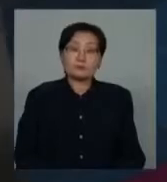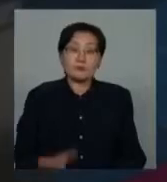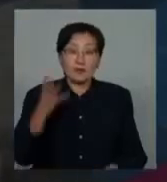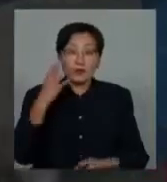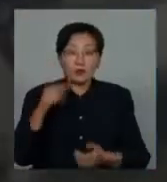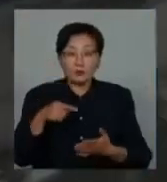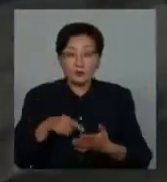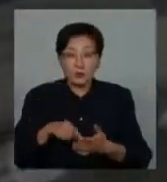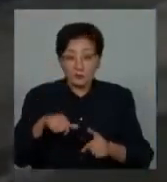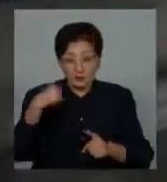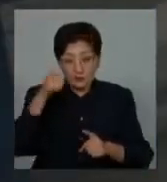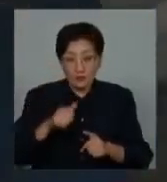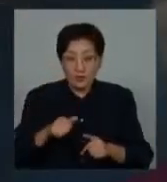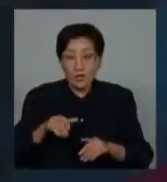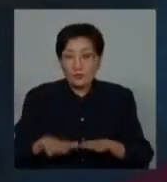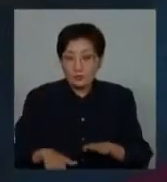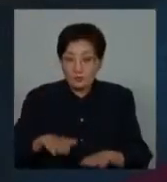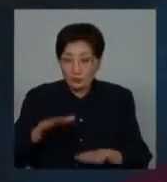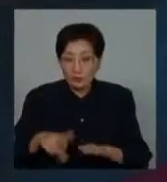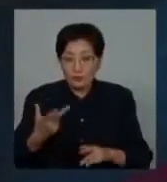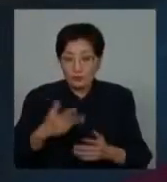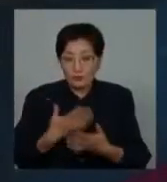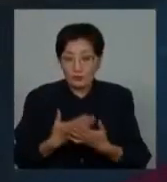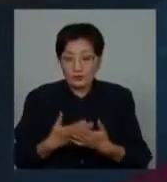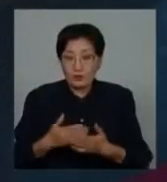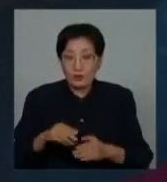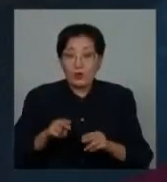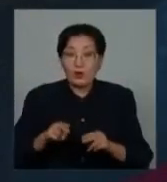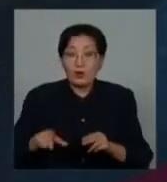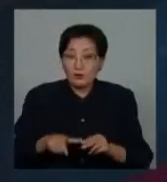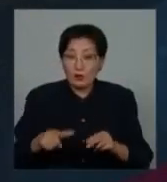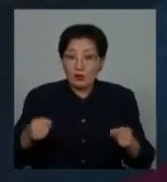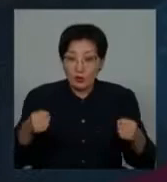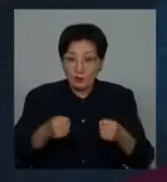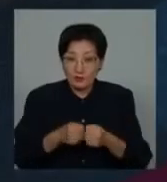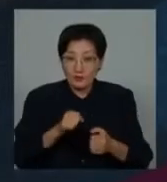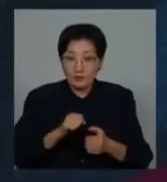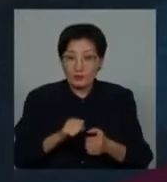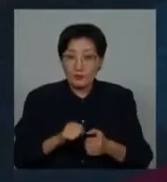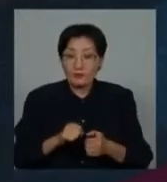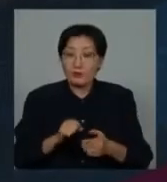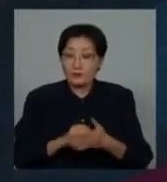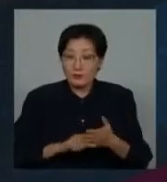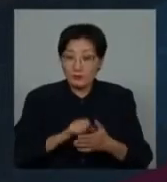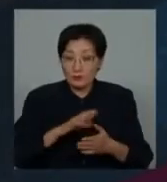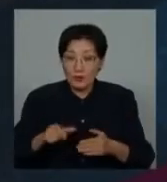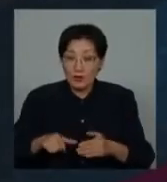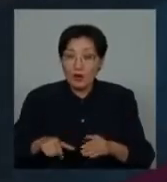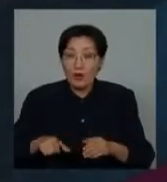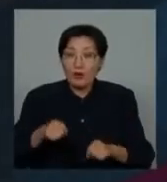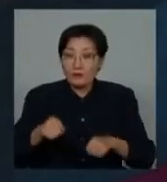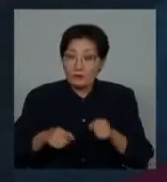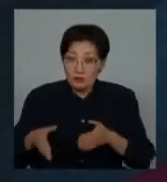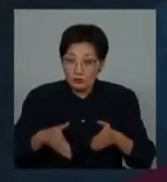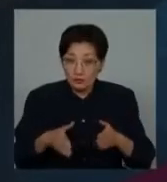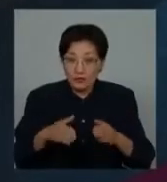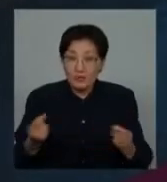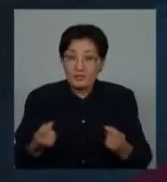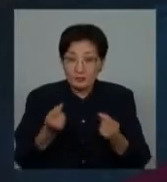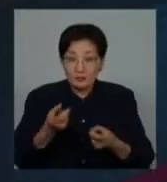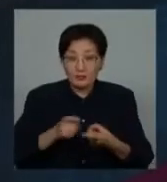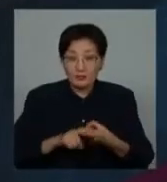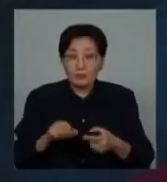Ал Алматыда биыл самокат мінгендер 30-ға жуық жол апатына себепші болған. Тұрғындар мұны арнайы веложолдардың аздығымен байланыстырып отыр.